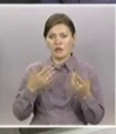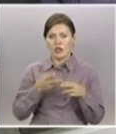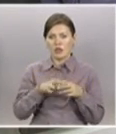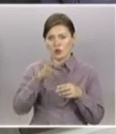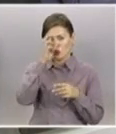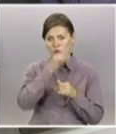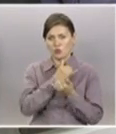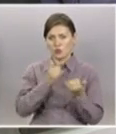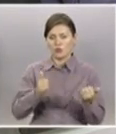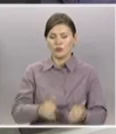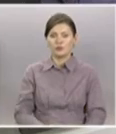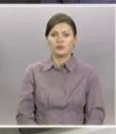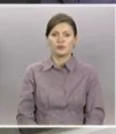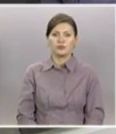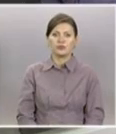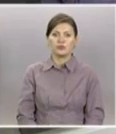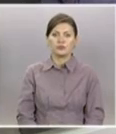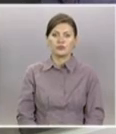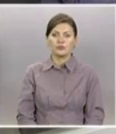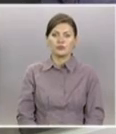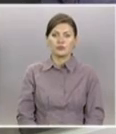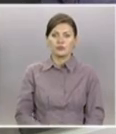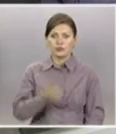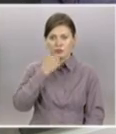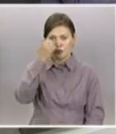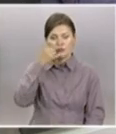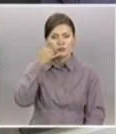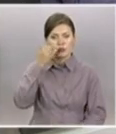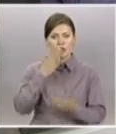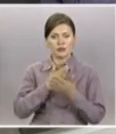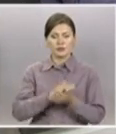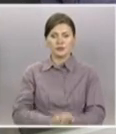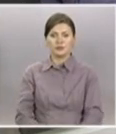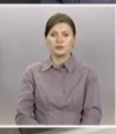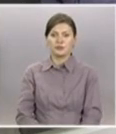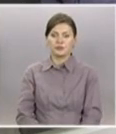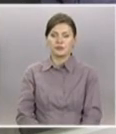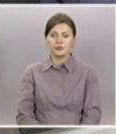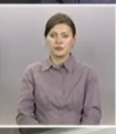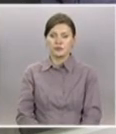государственных услуг. Рахмет, позвольте продолжать. Хабарласқан көрермен бар, кешір.